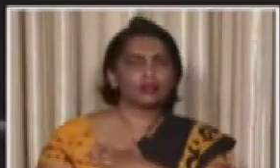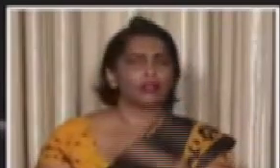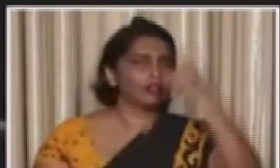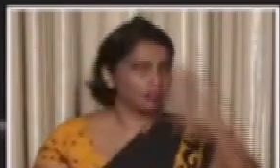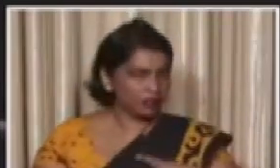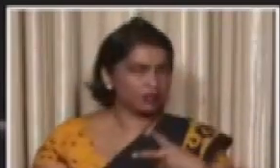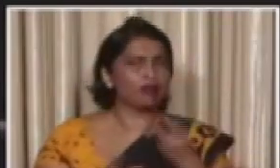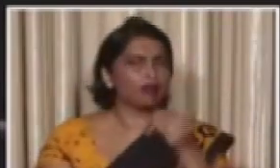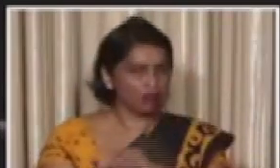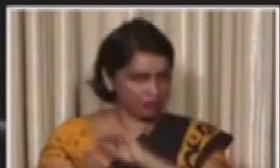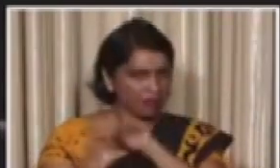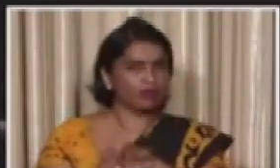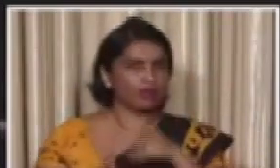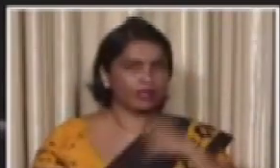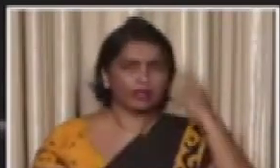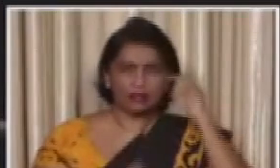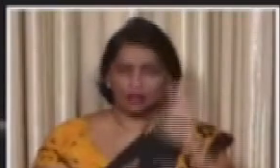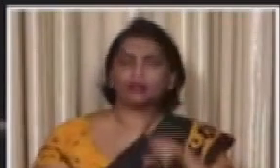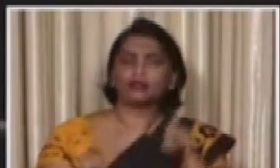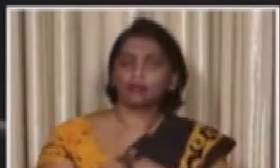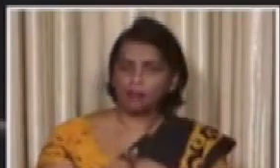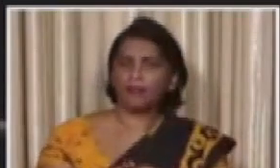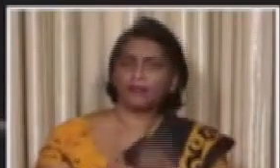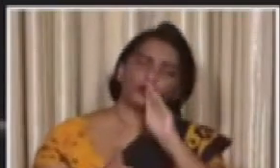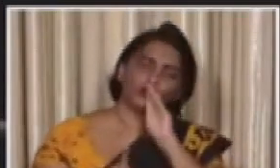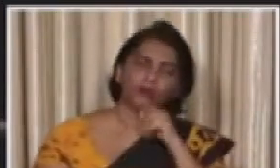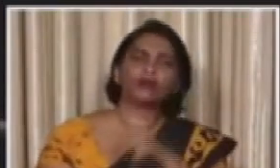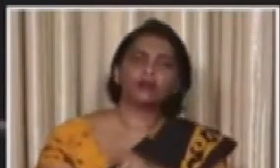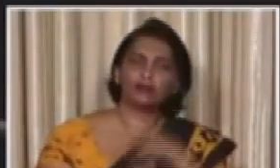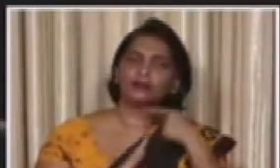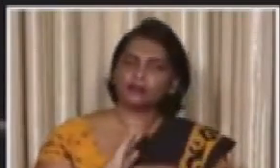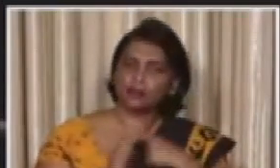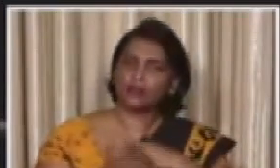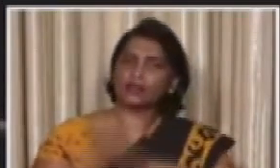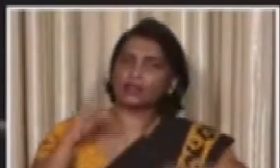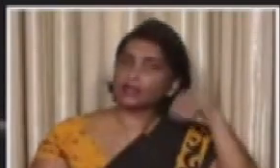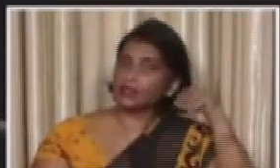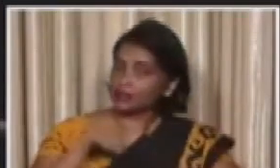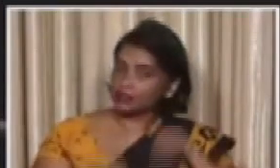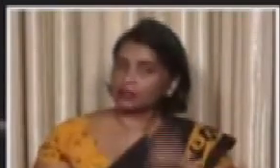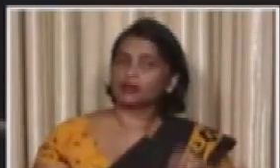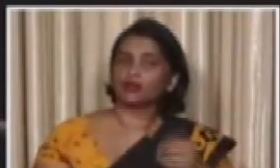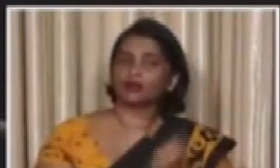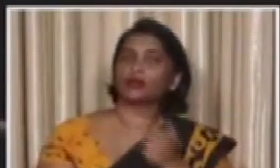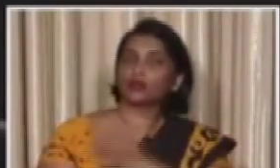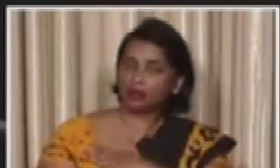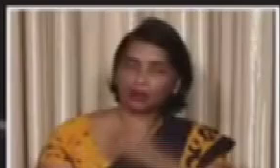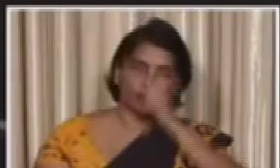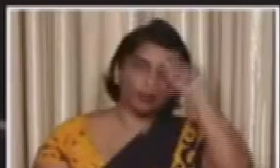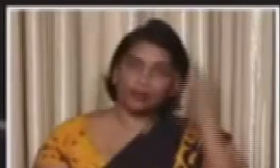කොටස රඟ දක්වන්නද කියලා මට හිතෙනවා. ඒ නිසා අඩු ගණනේ මේ රටේ දේශපාලඥයෝ ගෝඨාභය